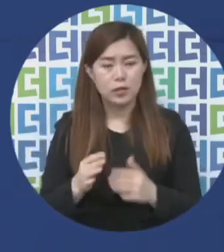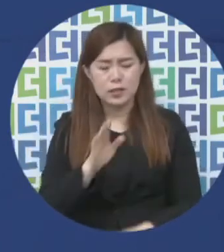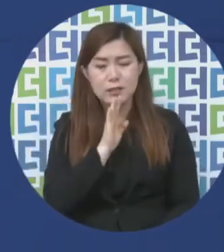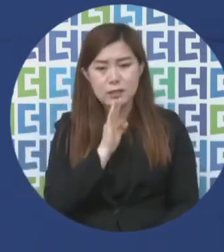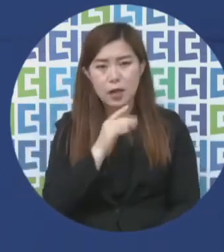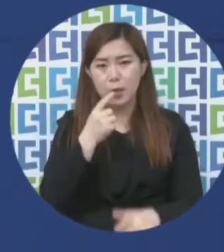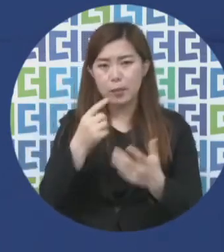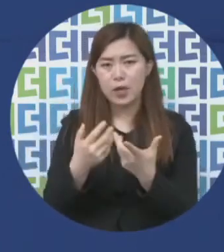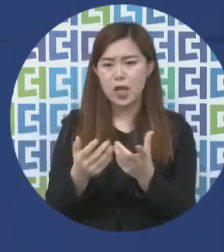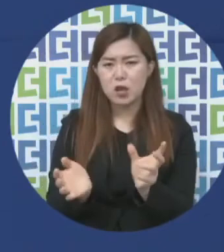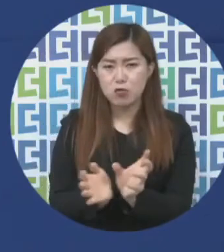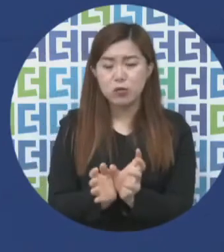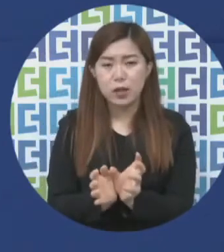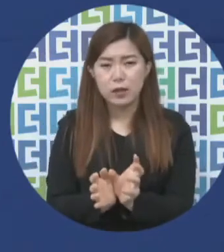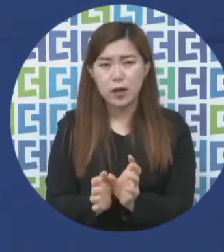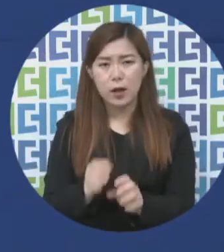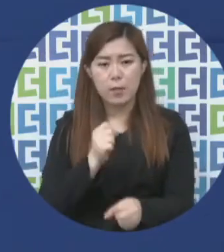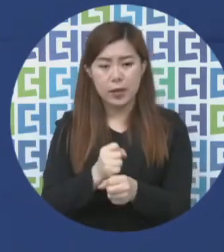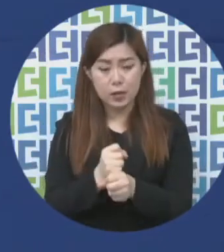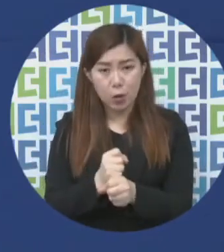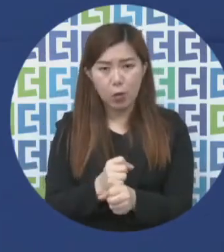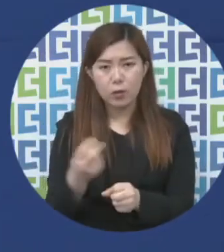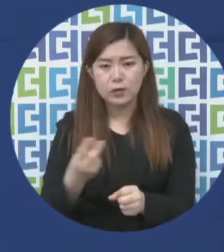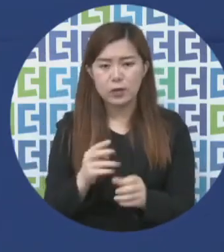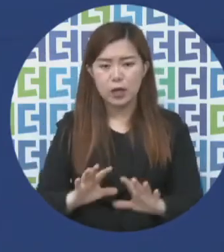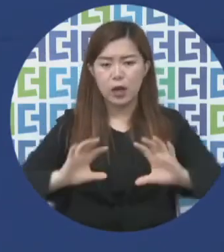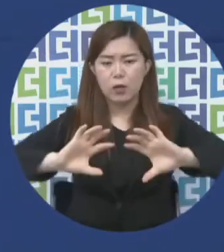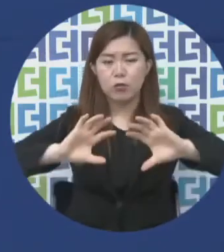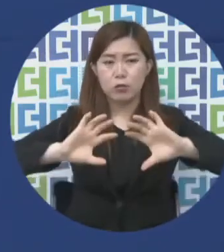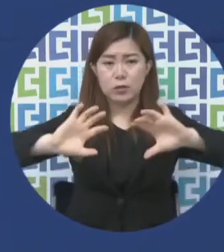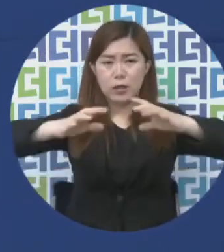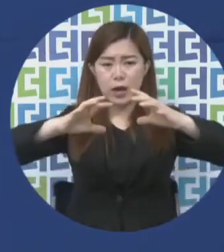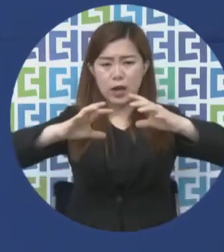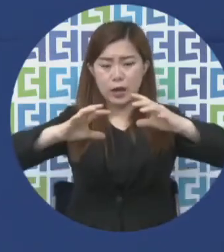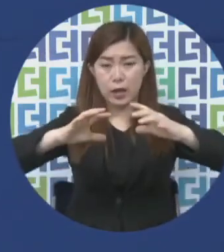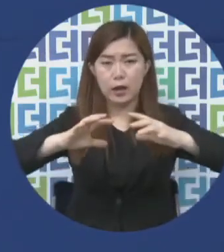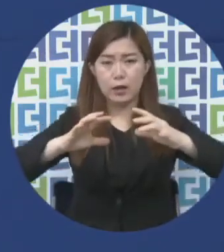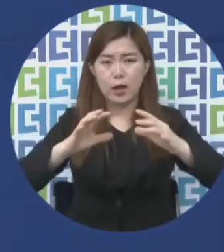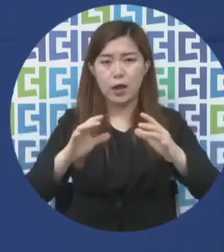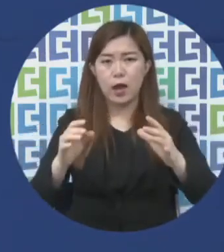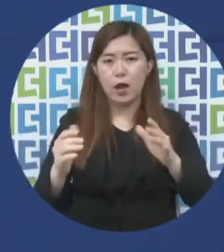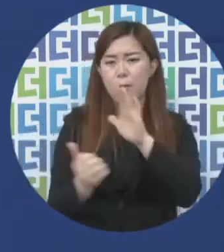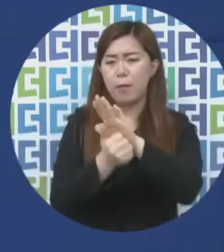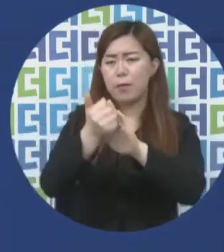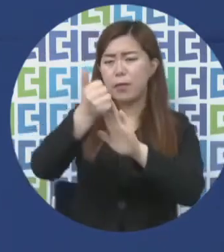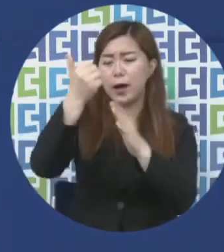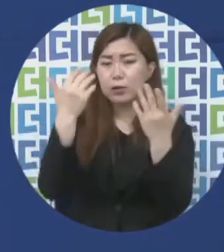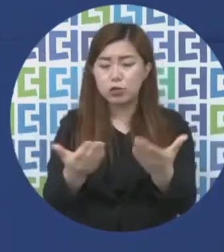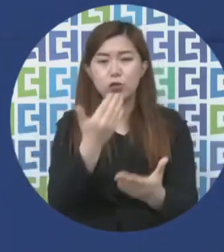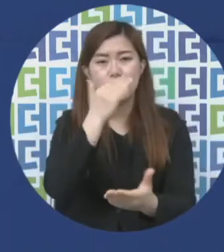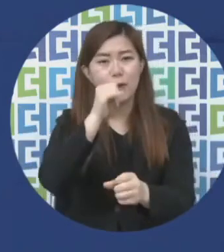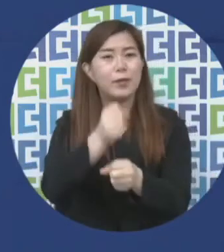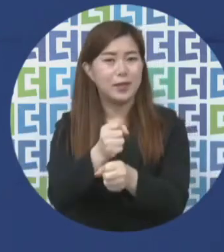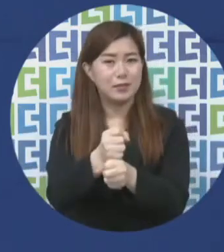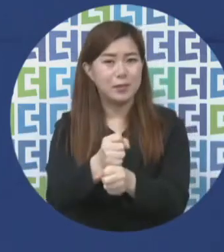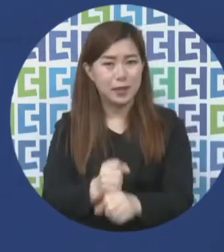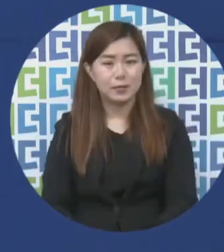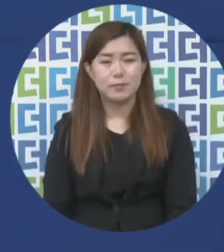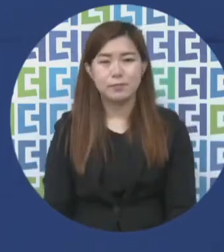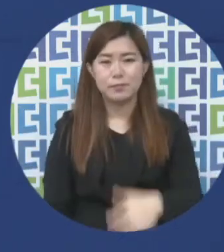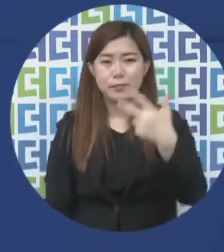되어 온 나라에 활활 꽃피울 수 있도록 만들겠습니다. 럭키